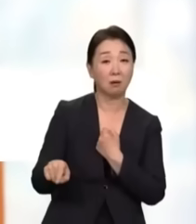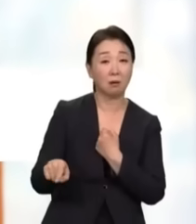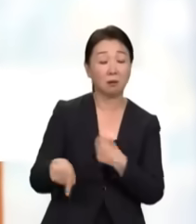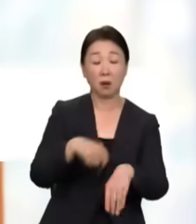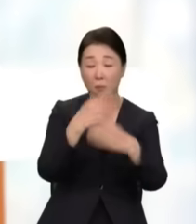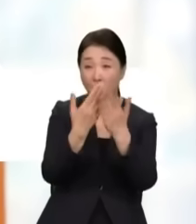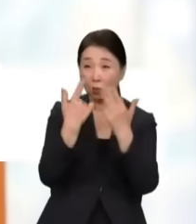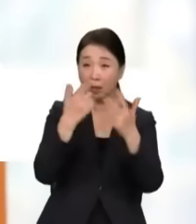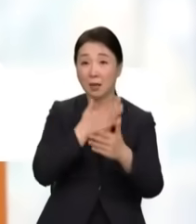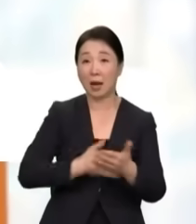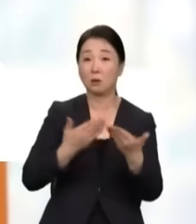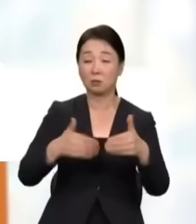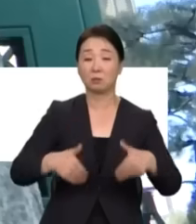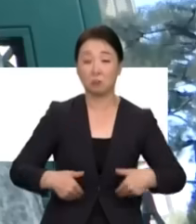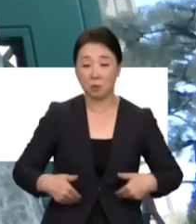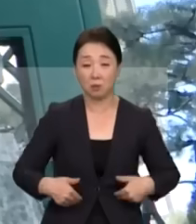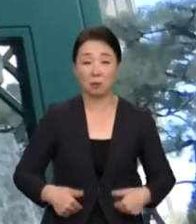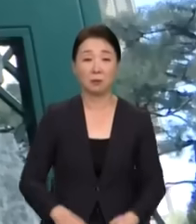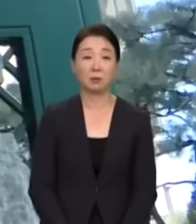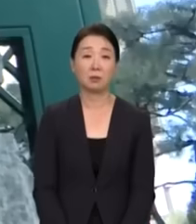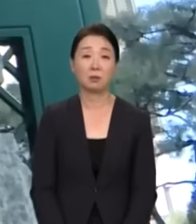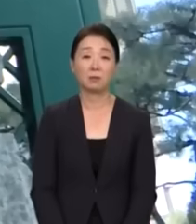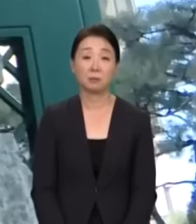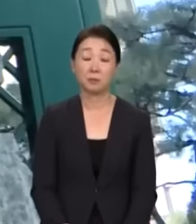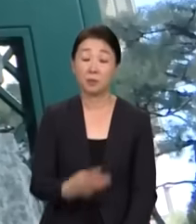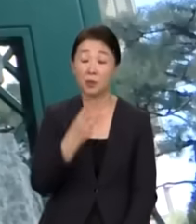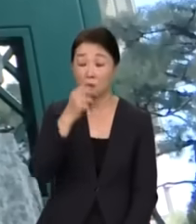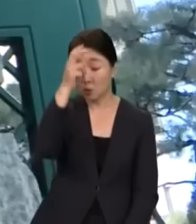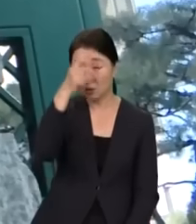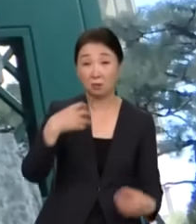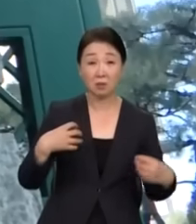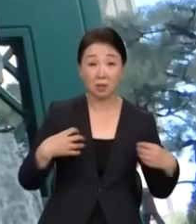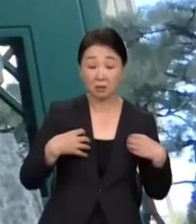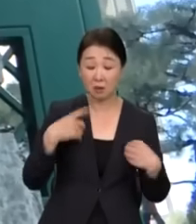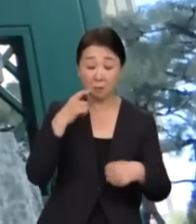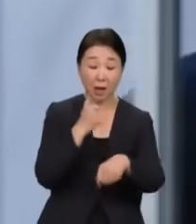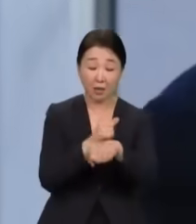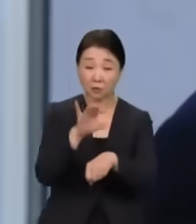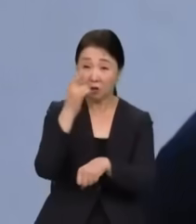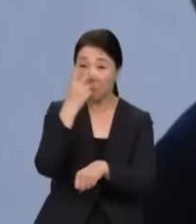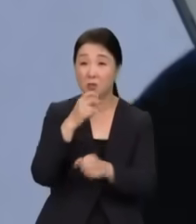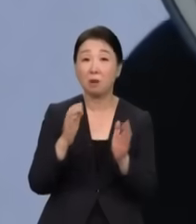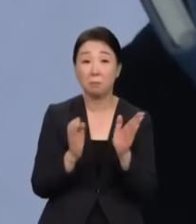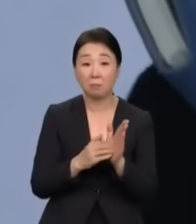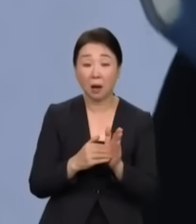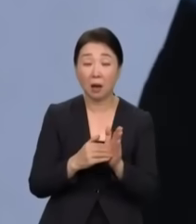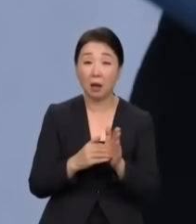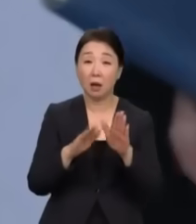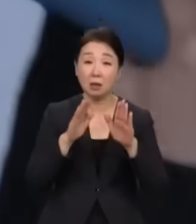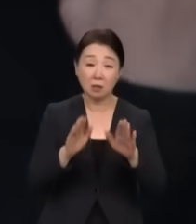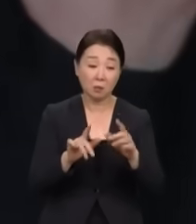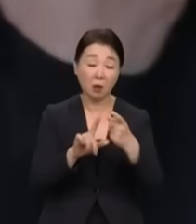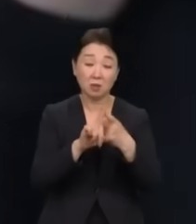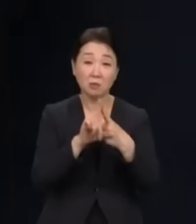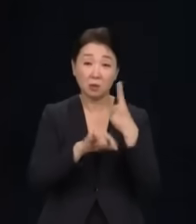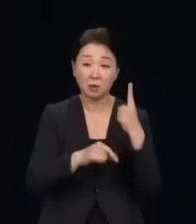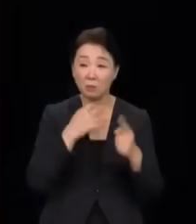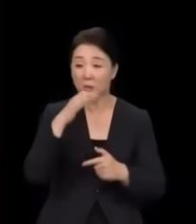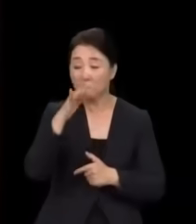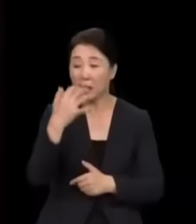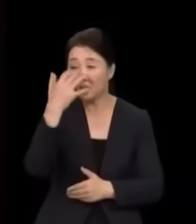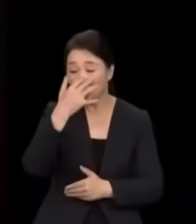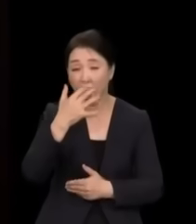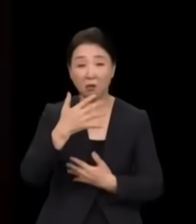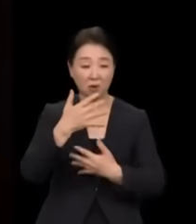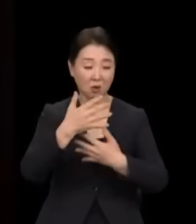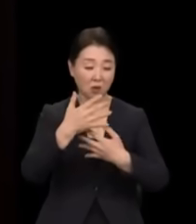알아야겠다라는 생각이 커가지고 이에 서울경찰청은 마약 수사를 먼저 한 것이고 이달 들어 미성년자 성착지 사건